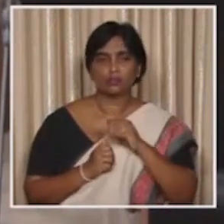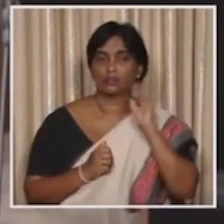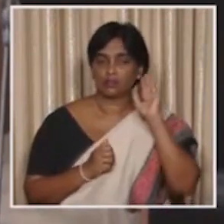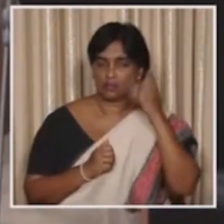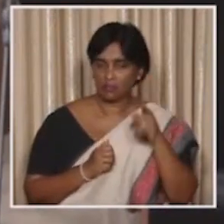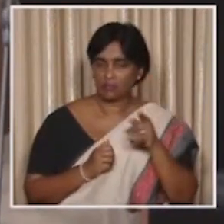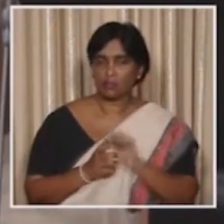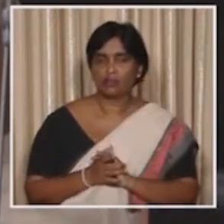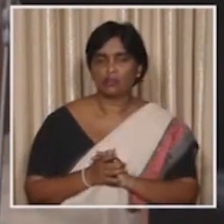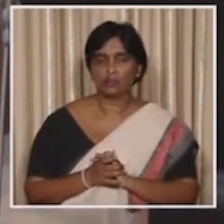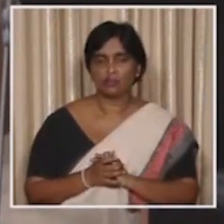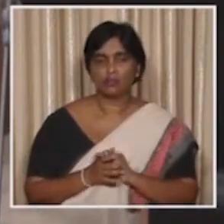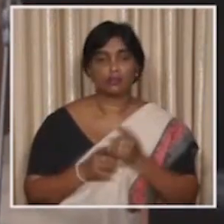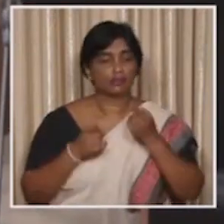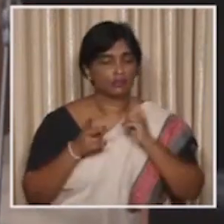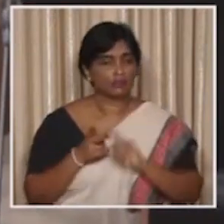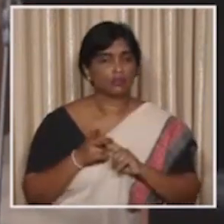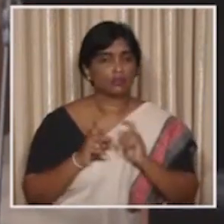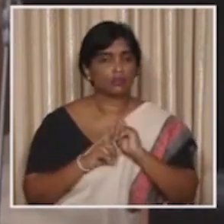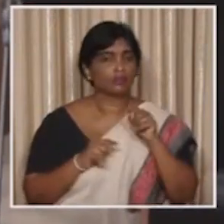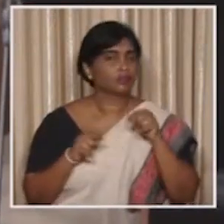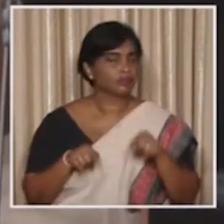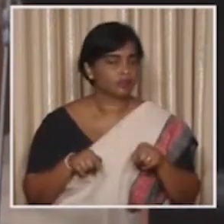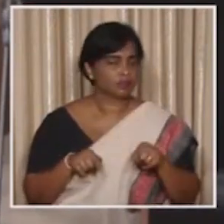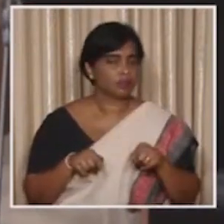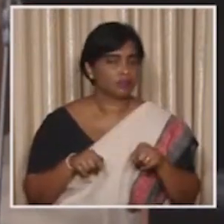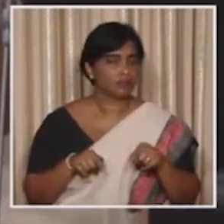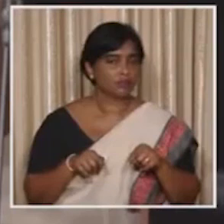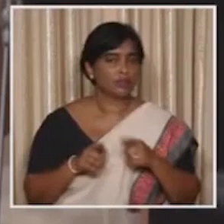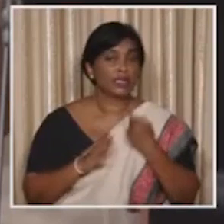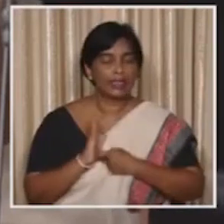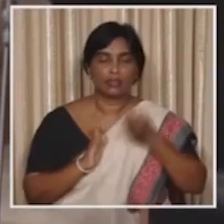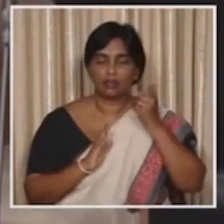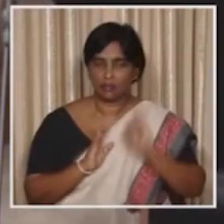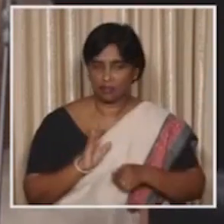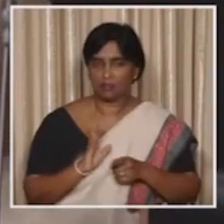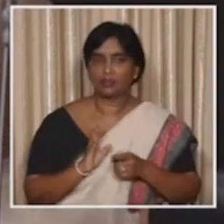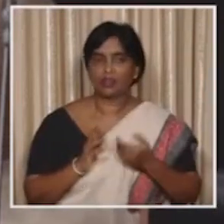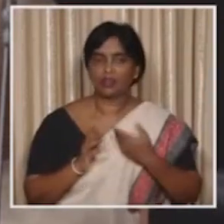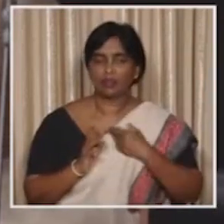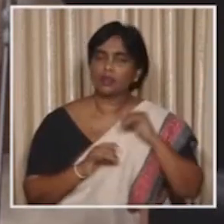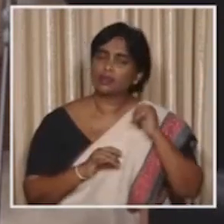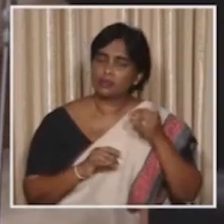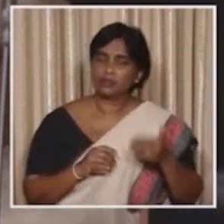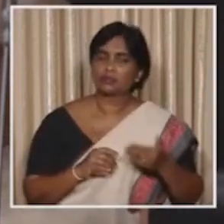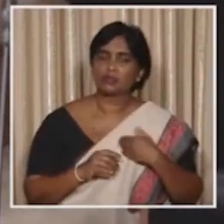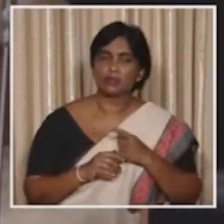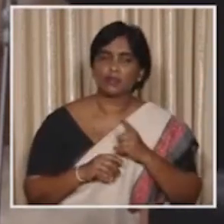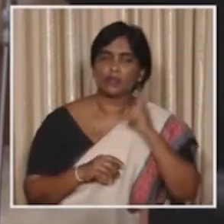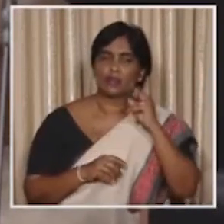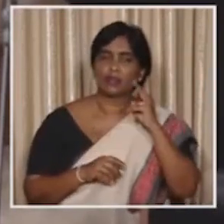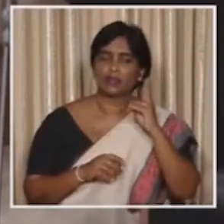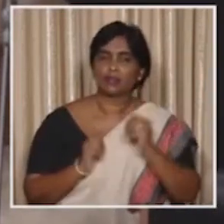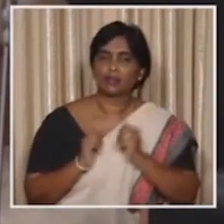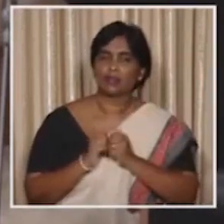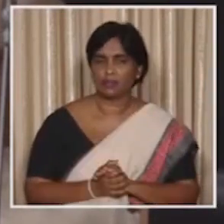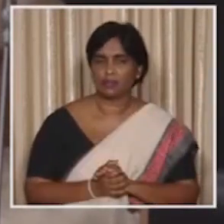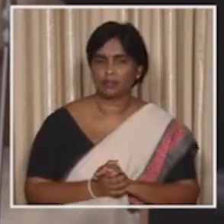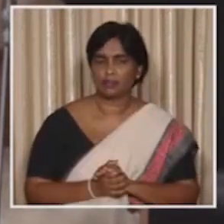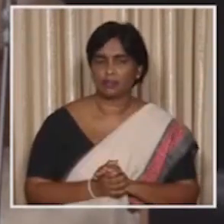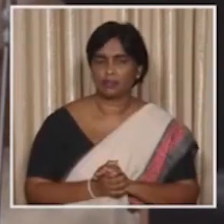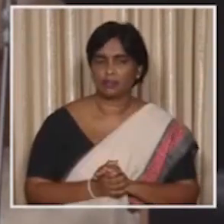විශේෂයෙන්ම. අනික තියෙන්නේ මේ සභාව තියෙන්නේ නීති සම්මත කරගන්න. අපි සමහර විට එක දෙක වෙනකම් වැඩ කටයුතු පටන්